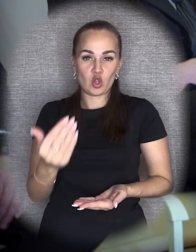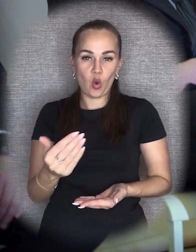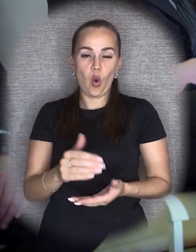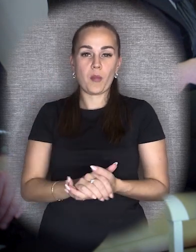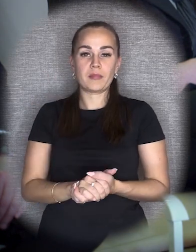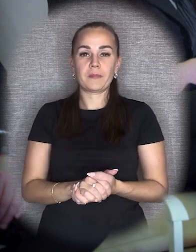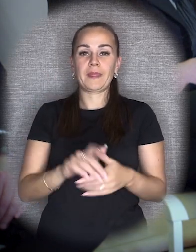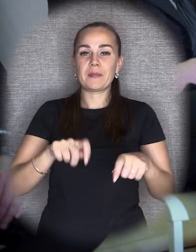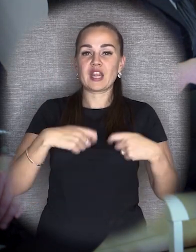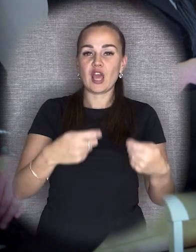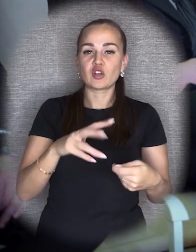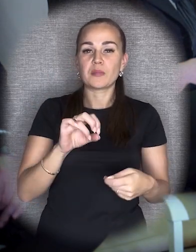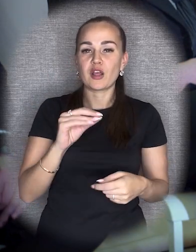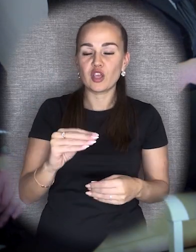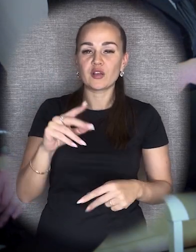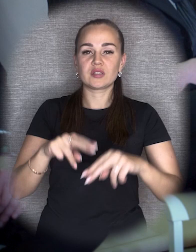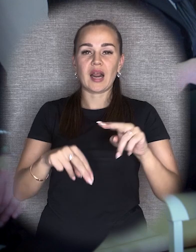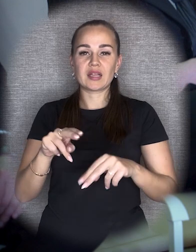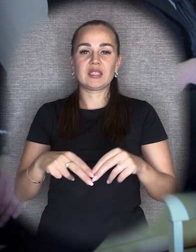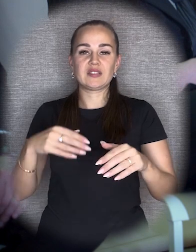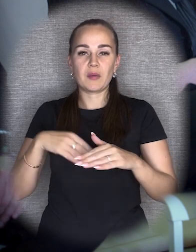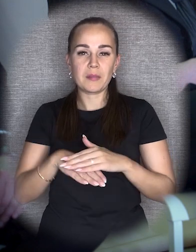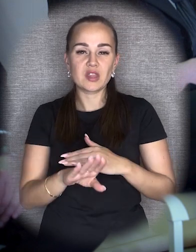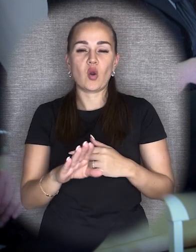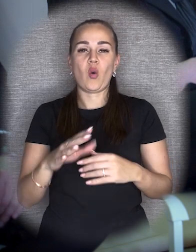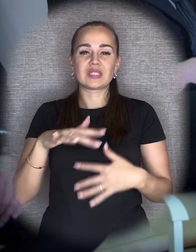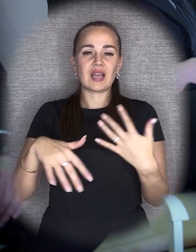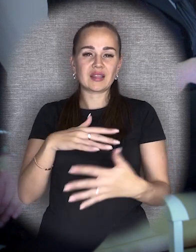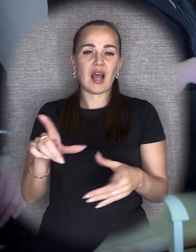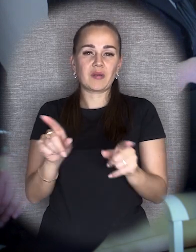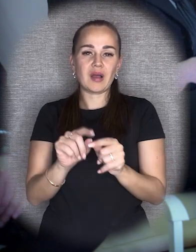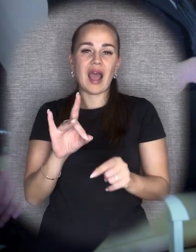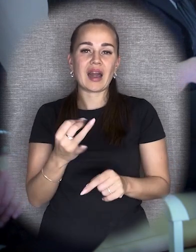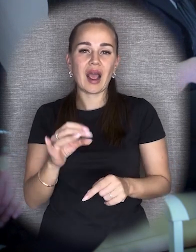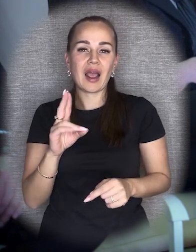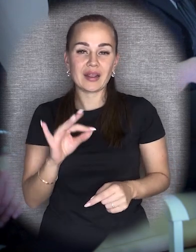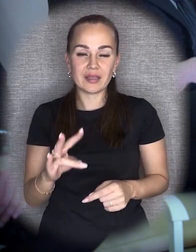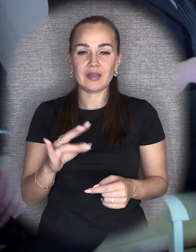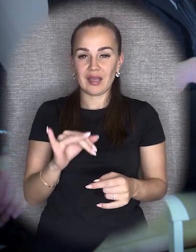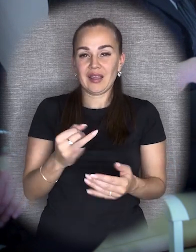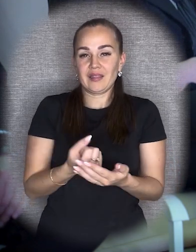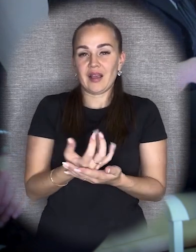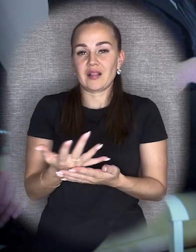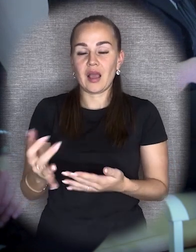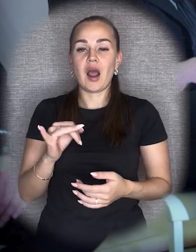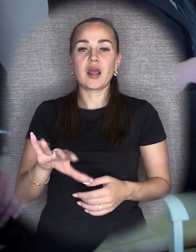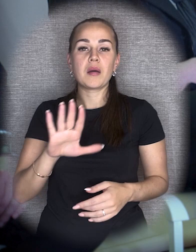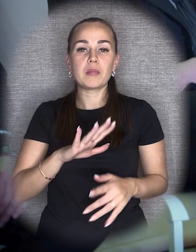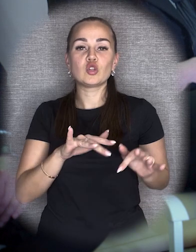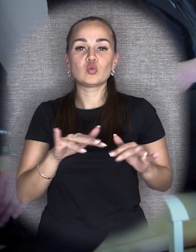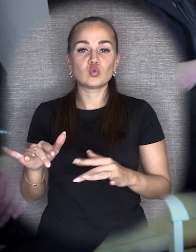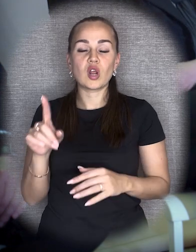передача «Манежа», строительство метро, там скандал с Райкиным, что-то дальше. И в частности, там был такой сюжет о том,